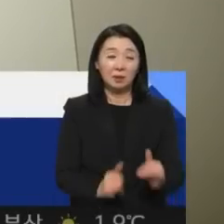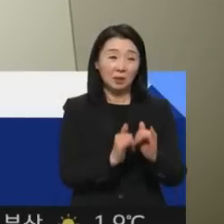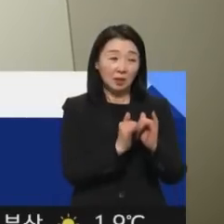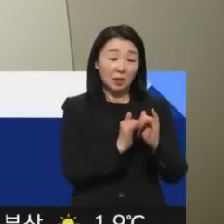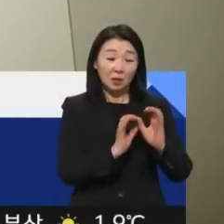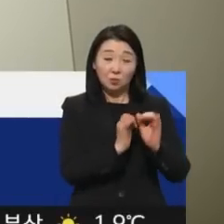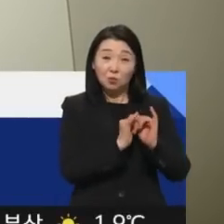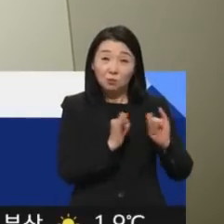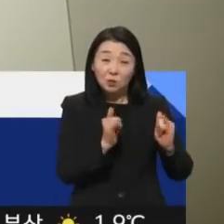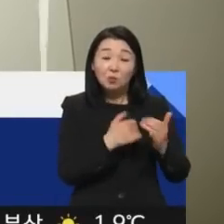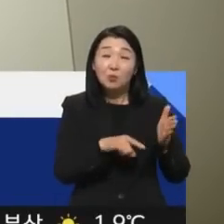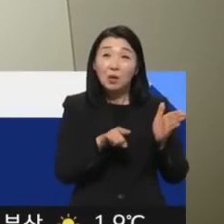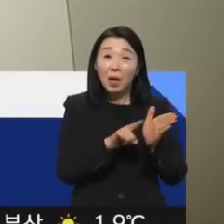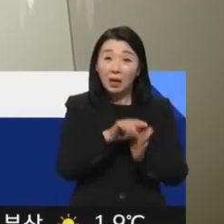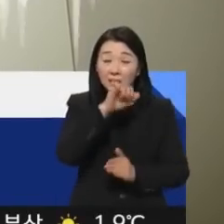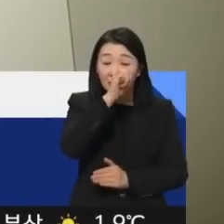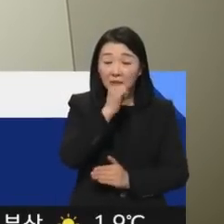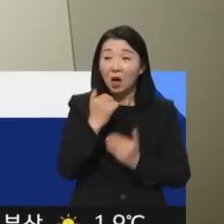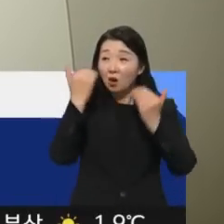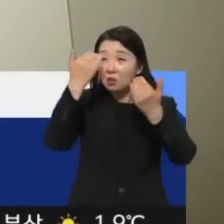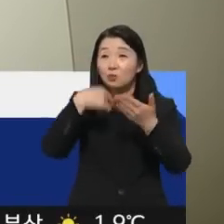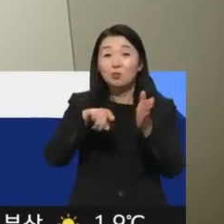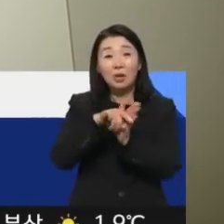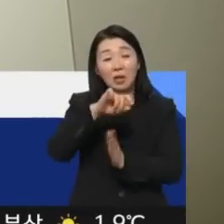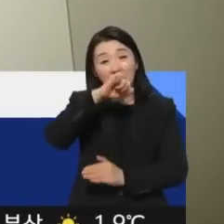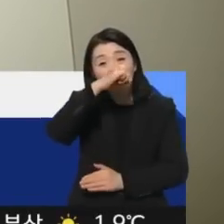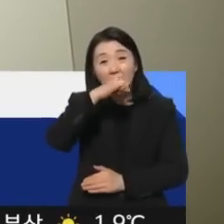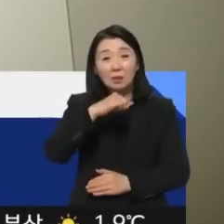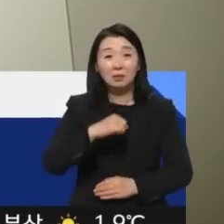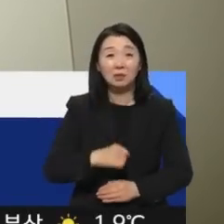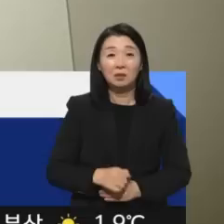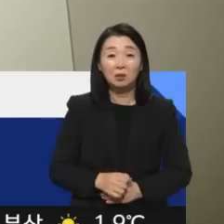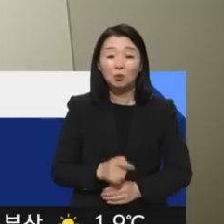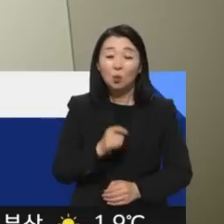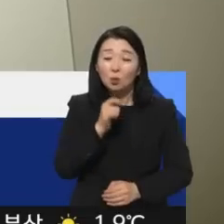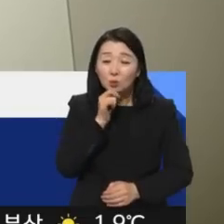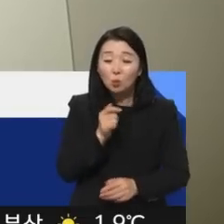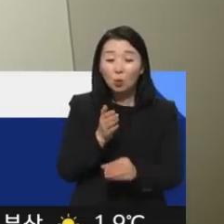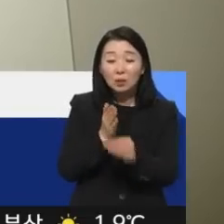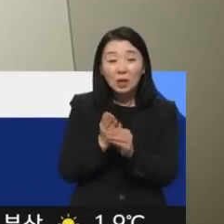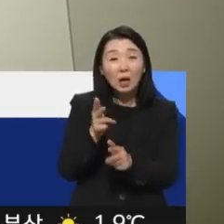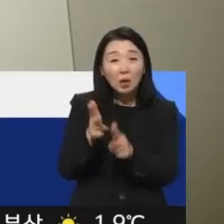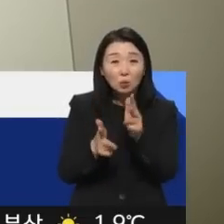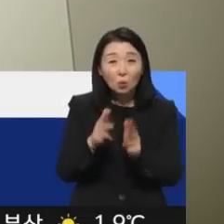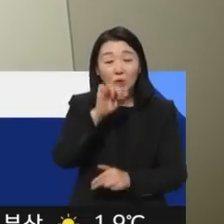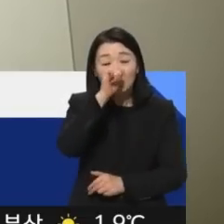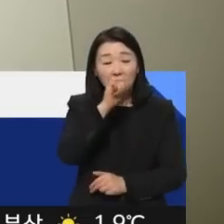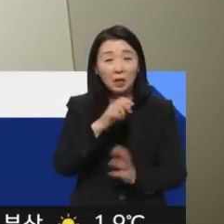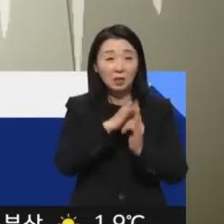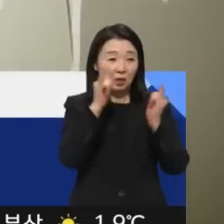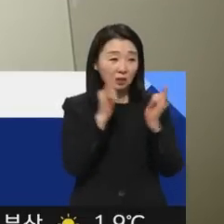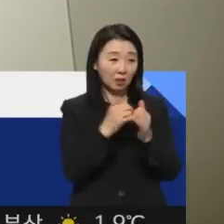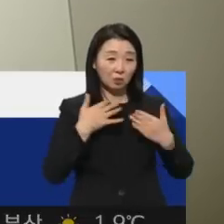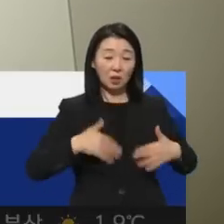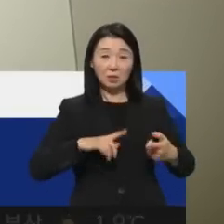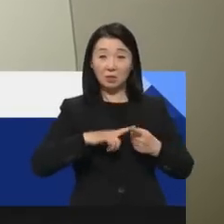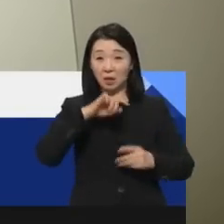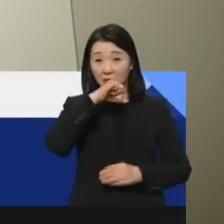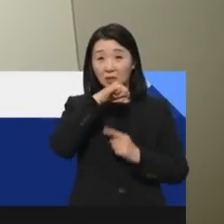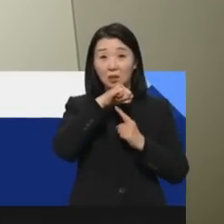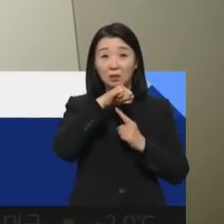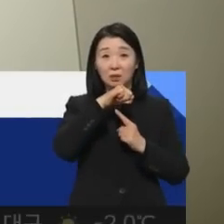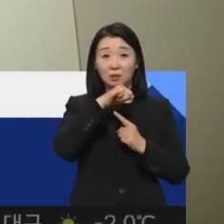예산이라든가 어르신을 위한 예산이라든가 또 소상공인을 위한 예산 등 사회적 약자에 대한 지금